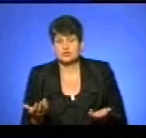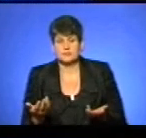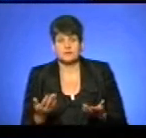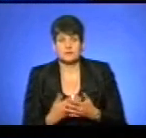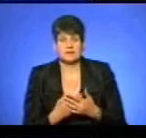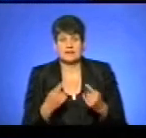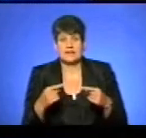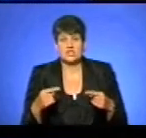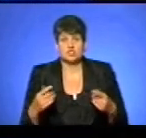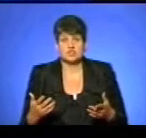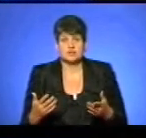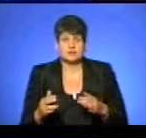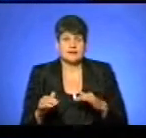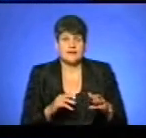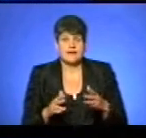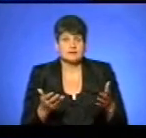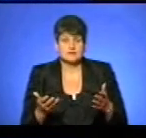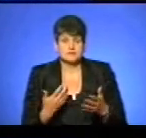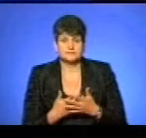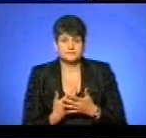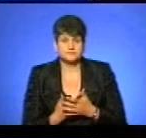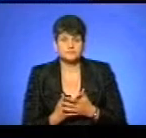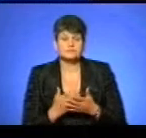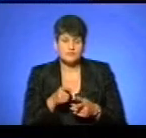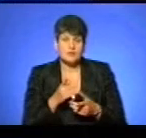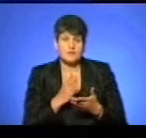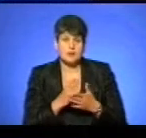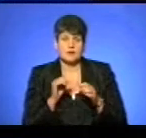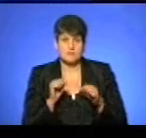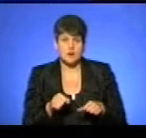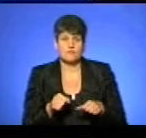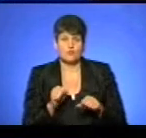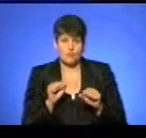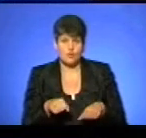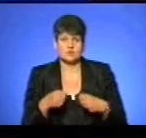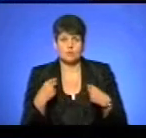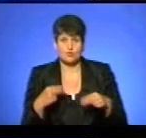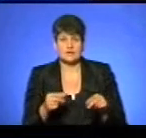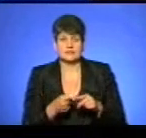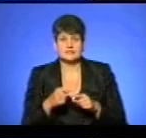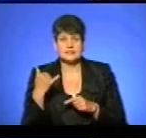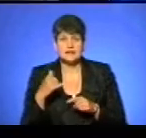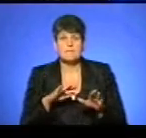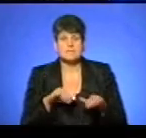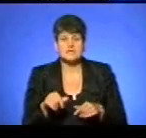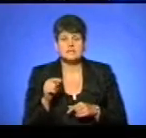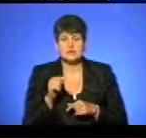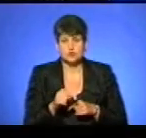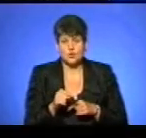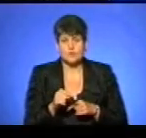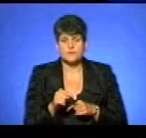на іншу діяльність, там, будемо казати, вона має право, може продати телятку, але після того, як